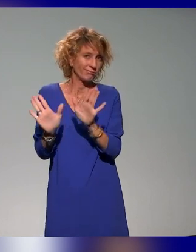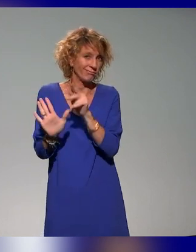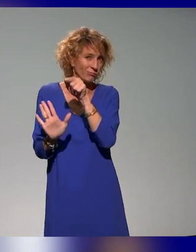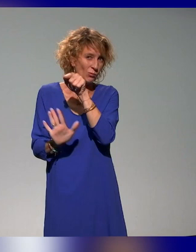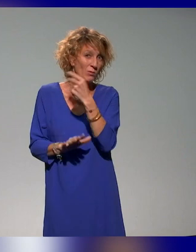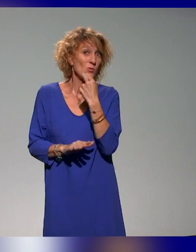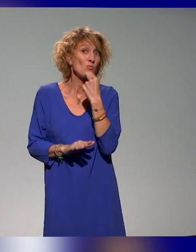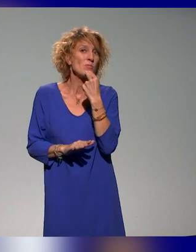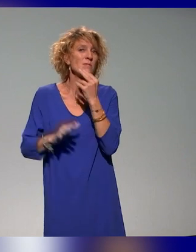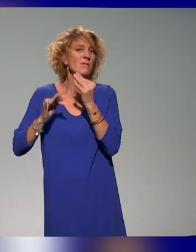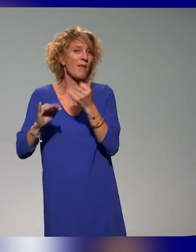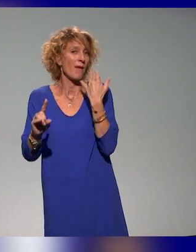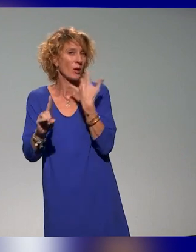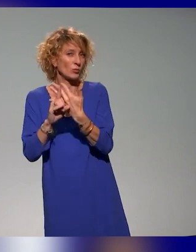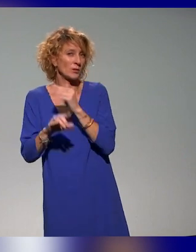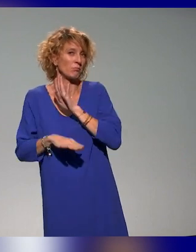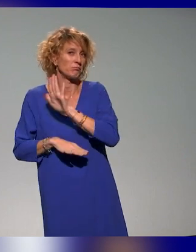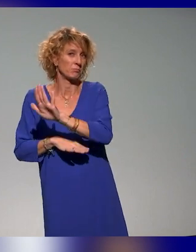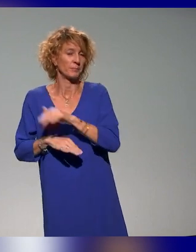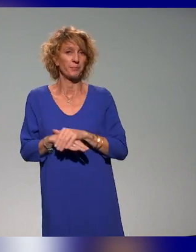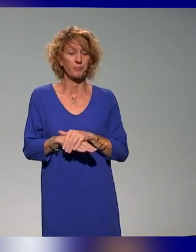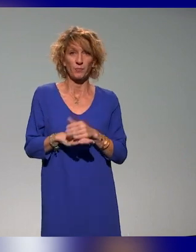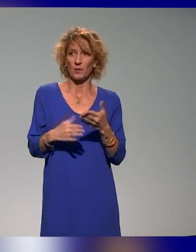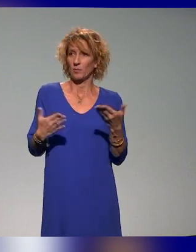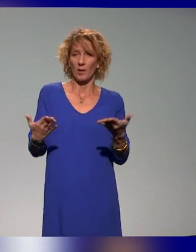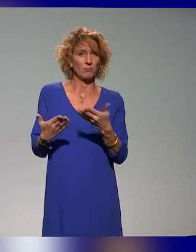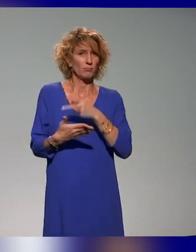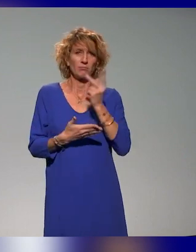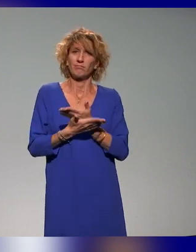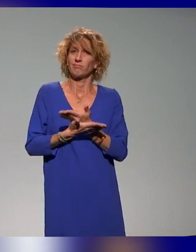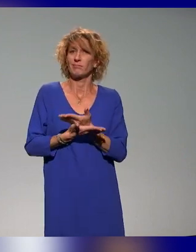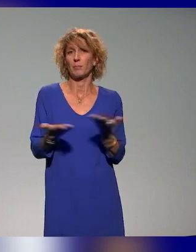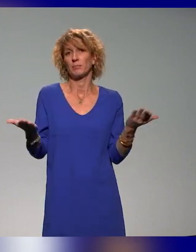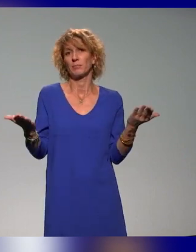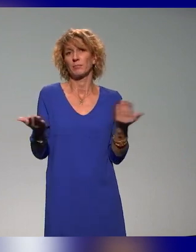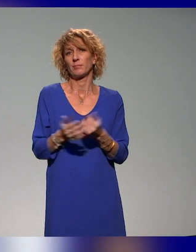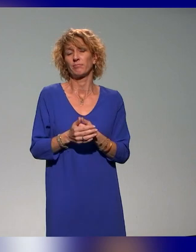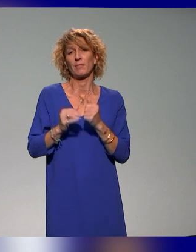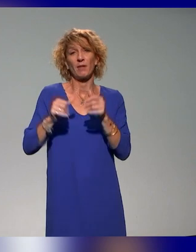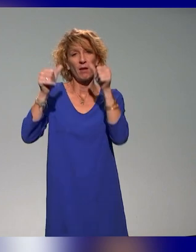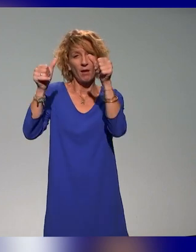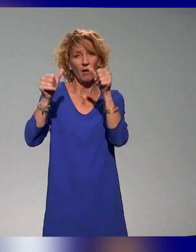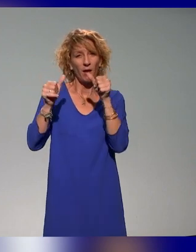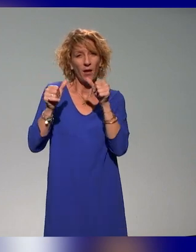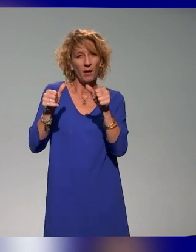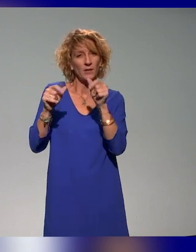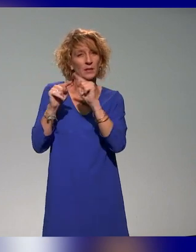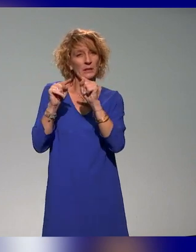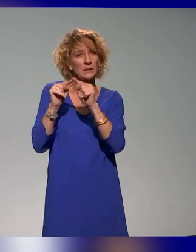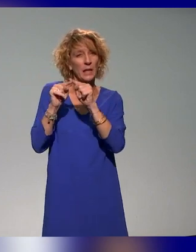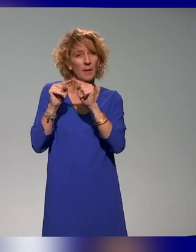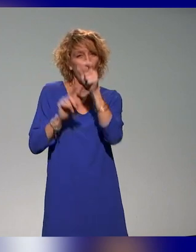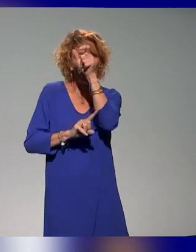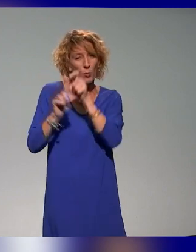utile dans notre contexte. Et comme ça, ça va nous simplifier l'affichage des éléments pour le créateur,